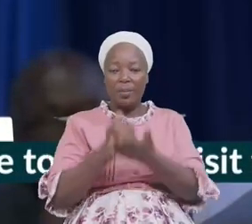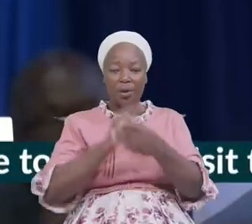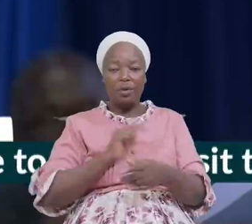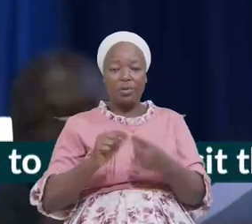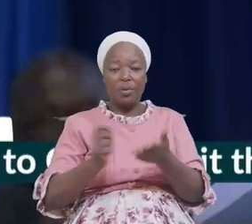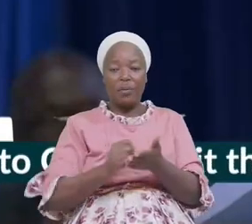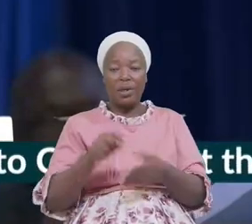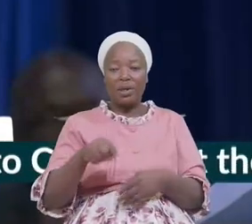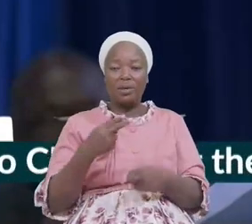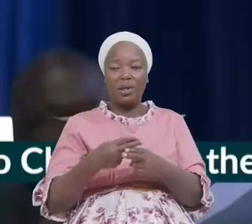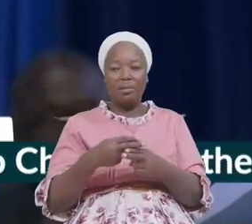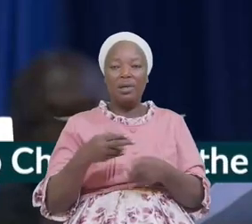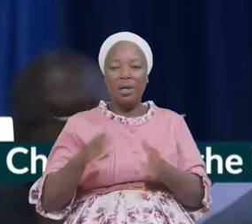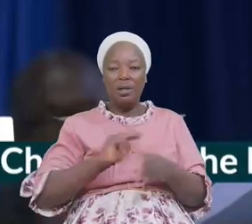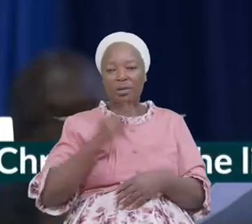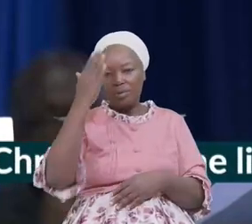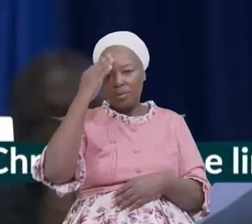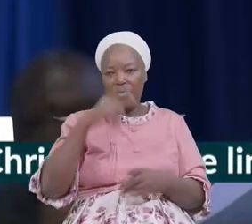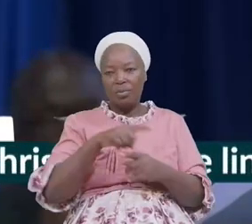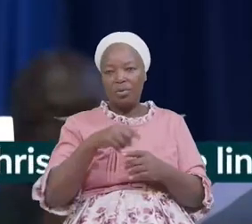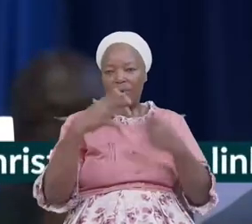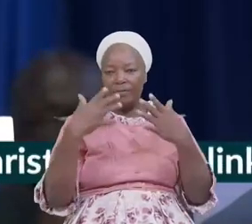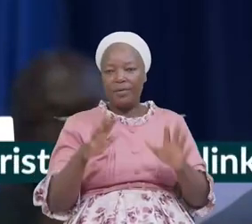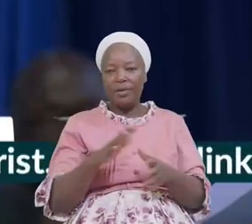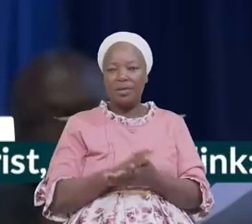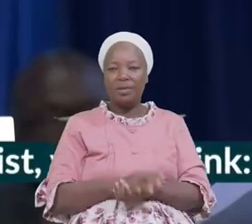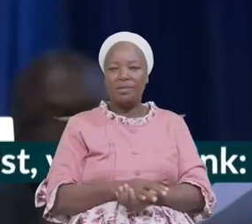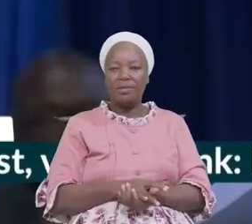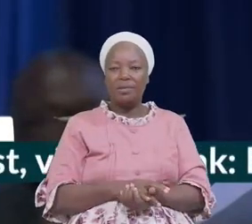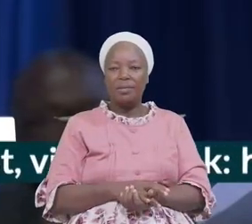Donc, si vous finissez, faites-nous le savoir.